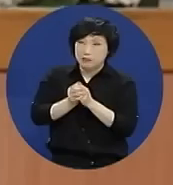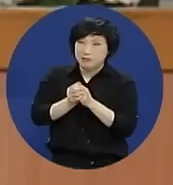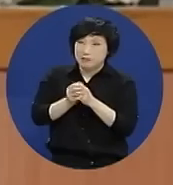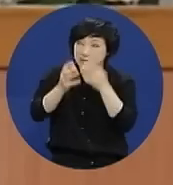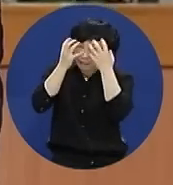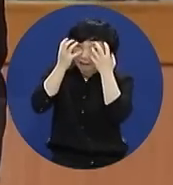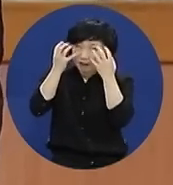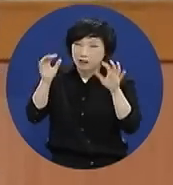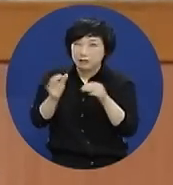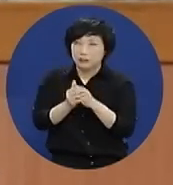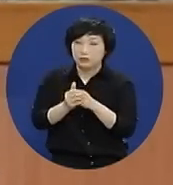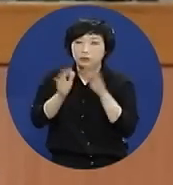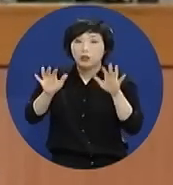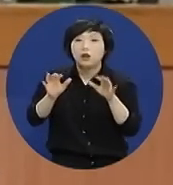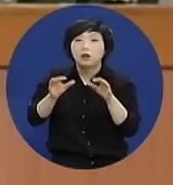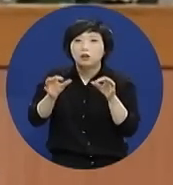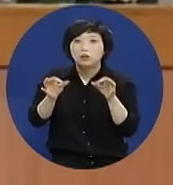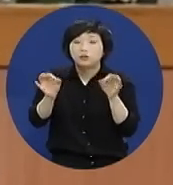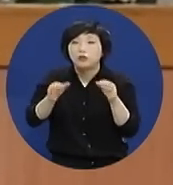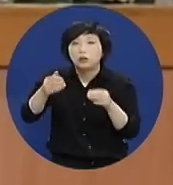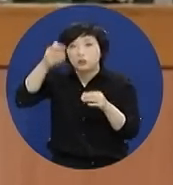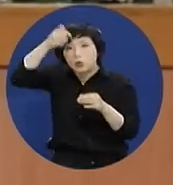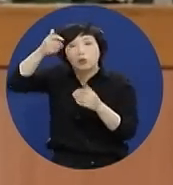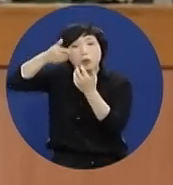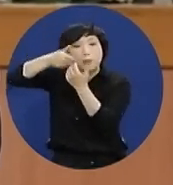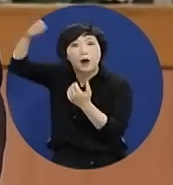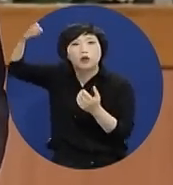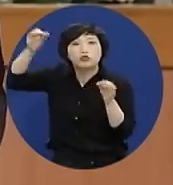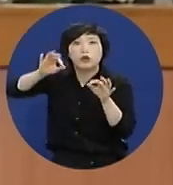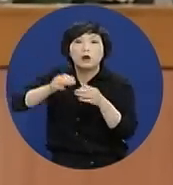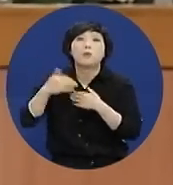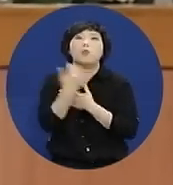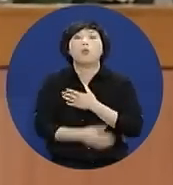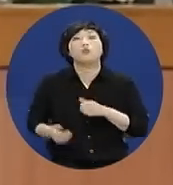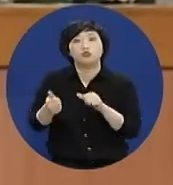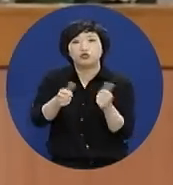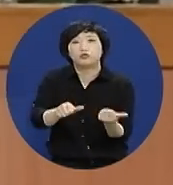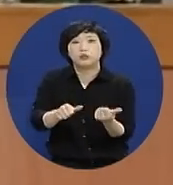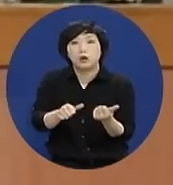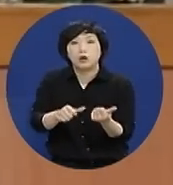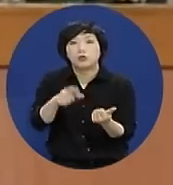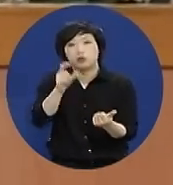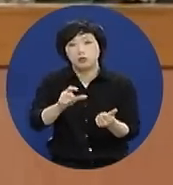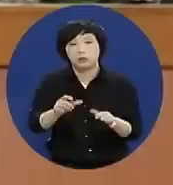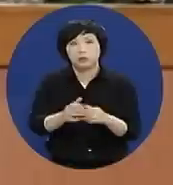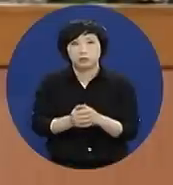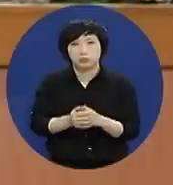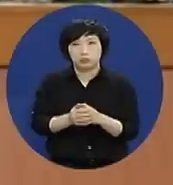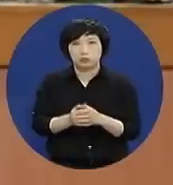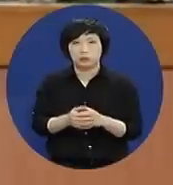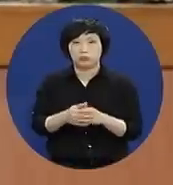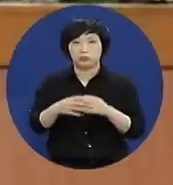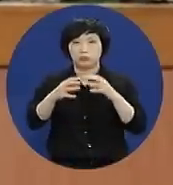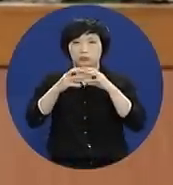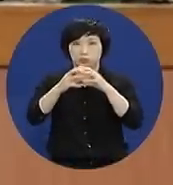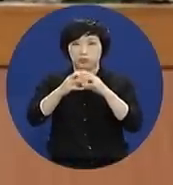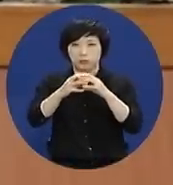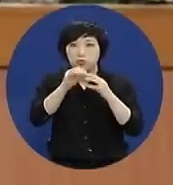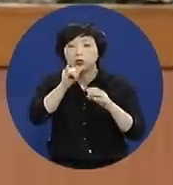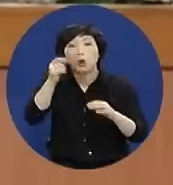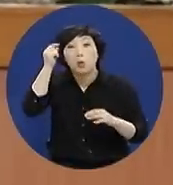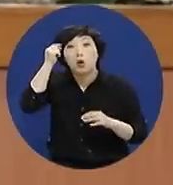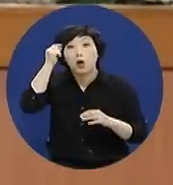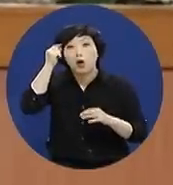しまうと抵抗した肉の姿そのままに固くなって死にます死にたくないからですどうしてですか人間